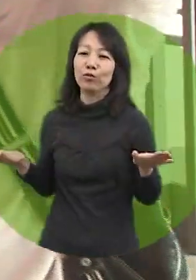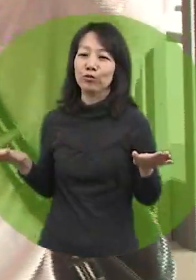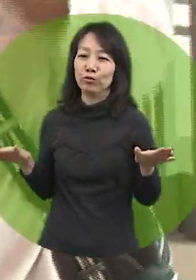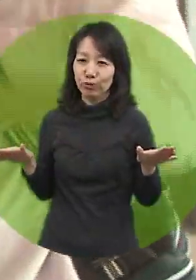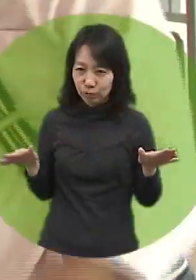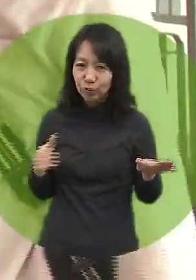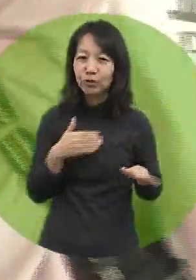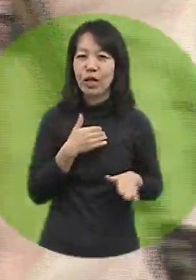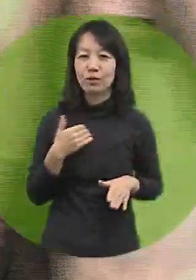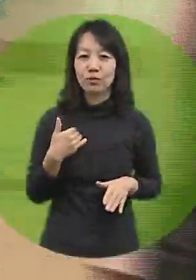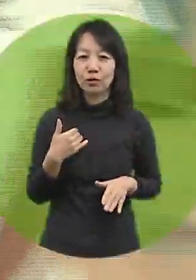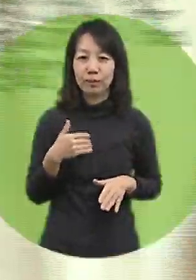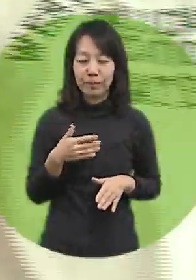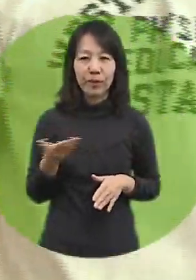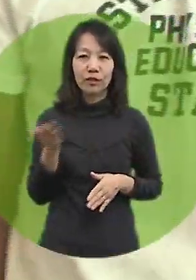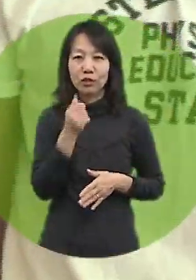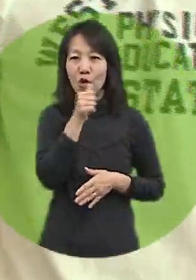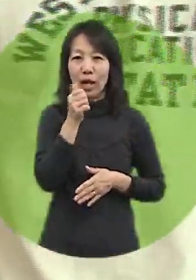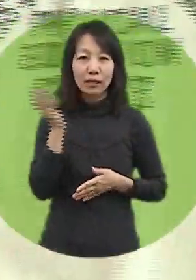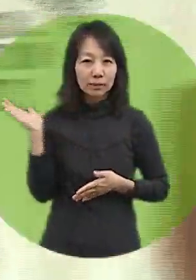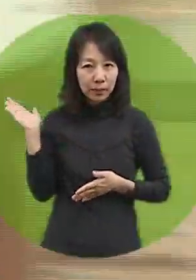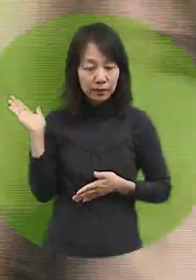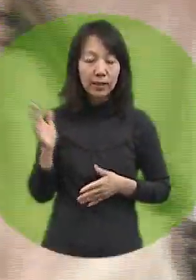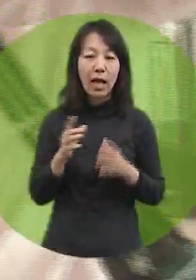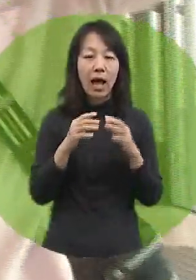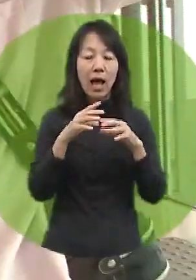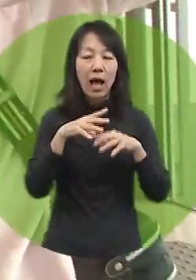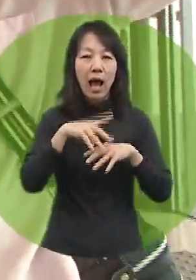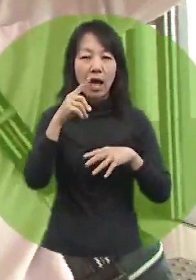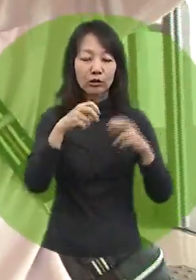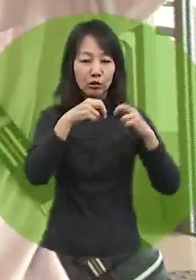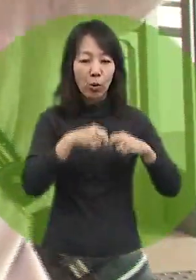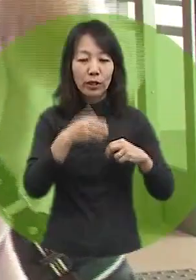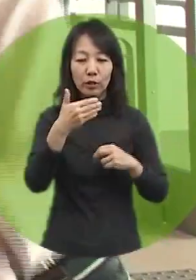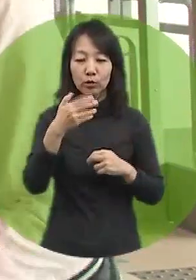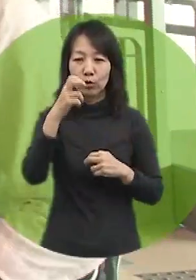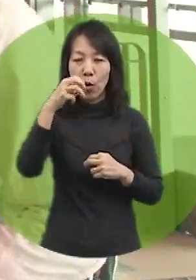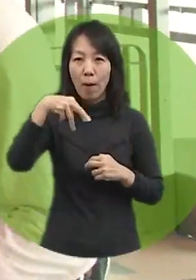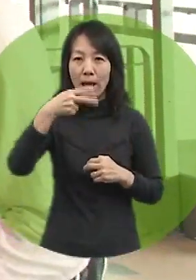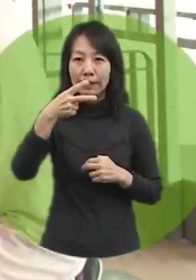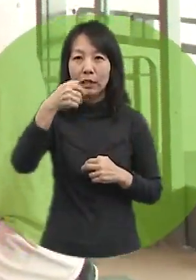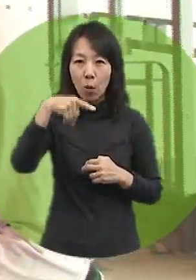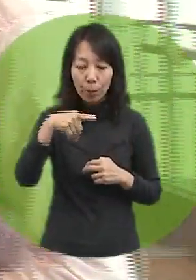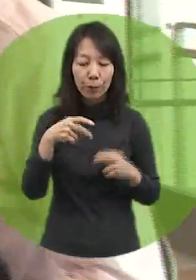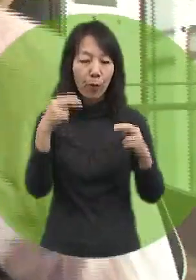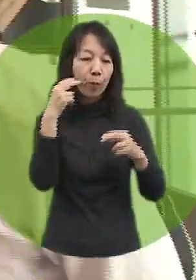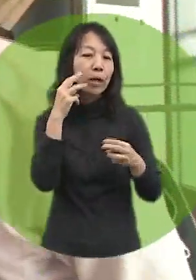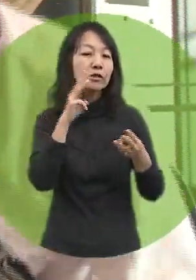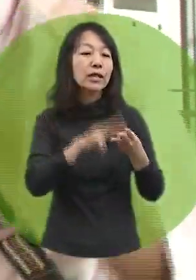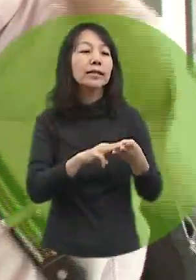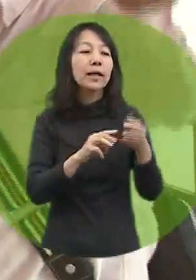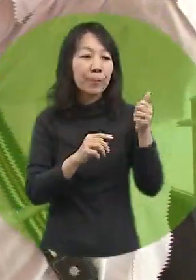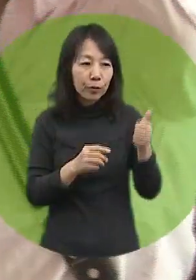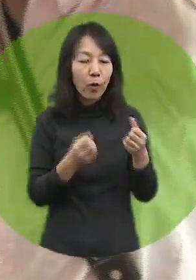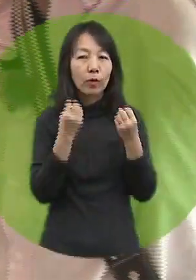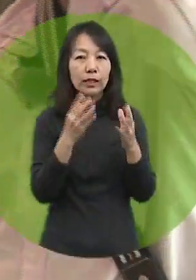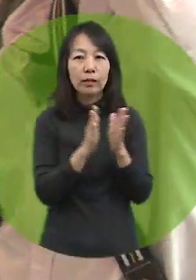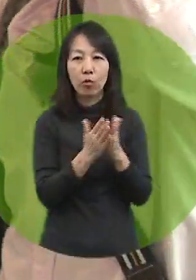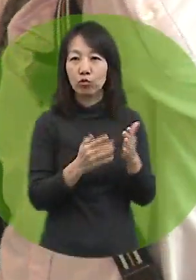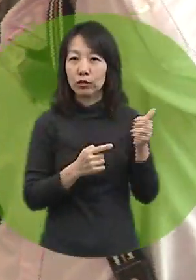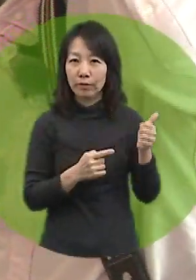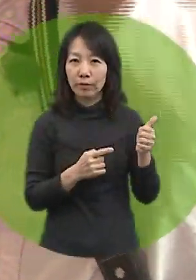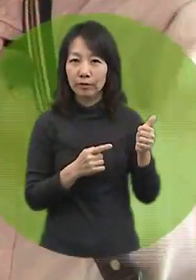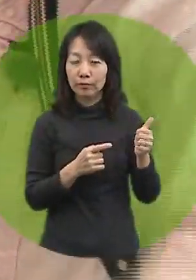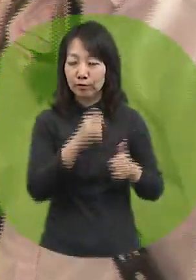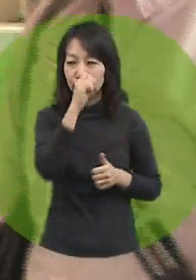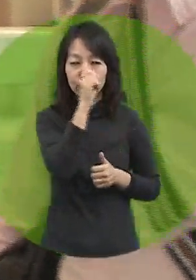。 皆さんご紹介します。初恋クロマニオンの松田さんと新本さんです。 よろしくお願いします。 よろしくお願い